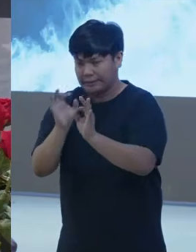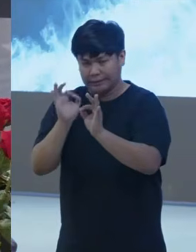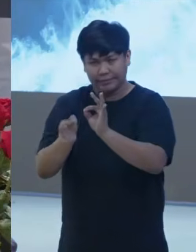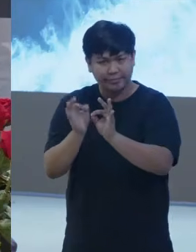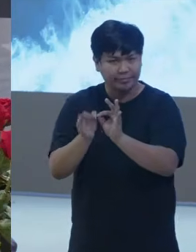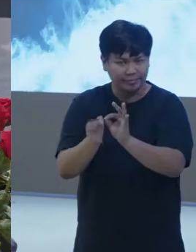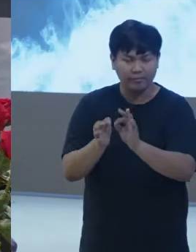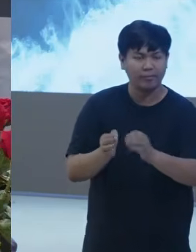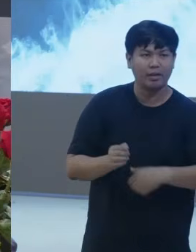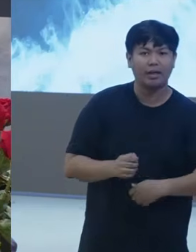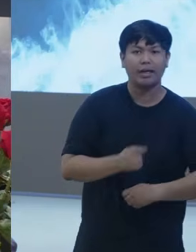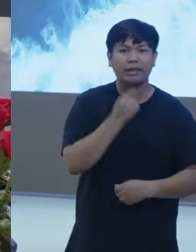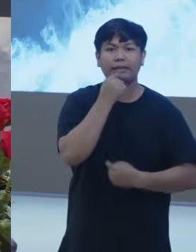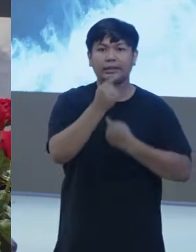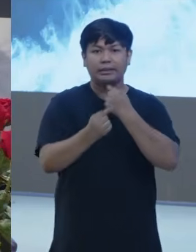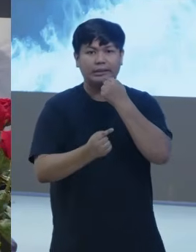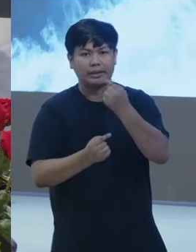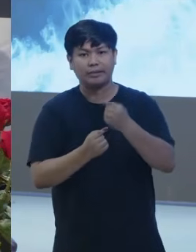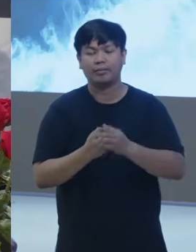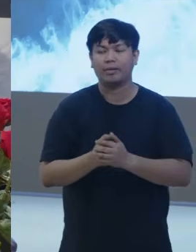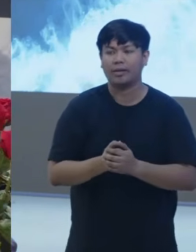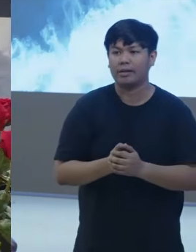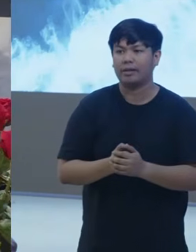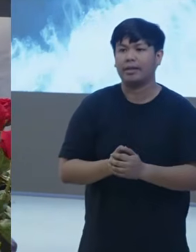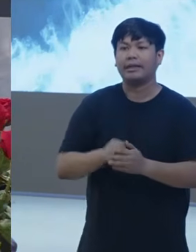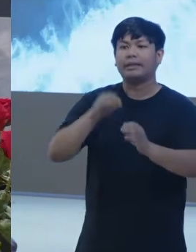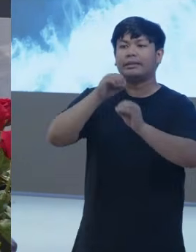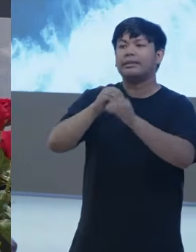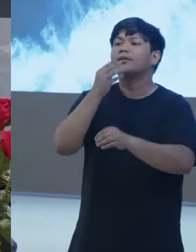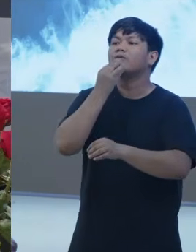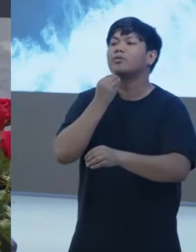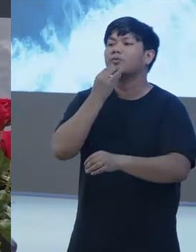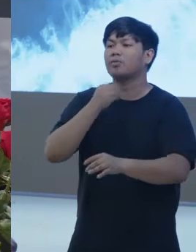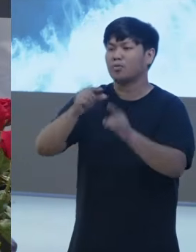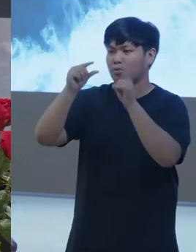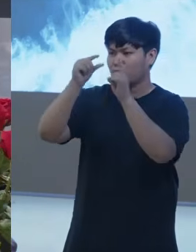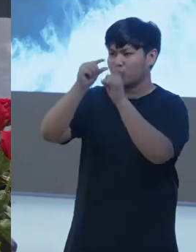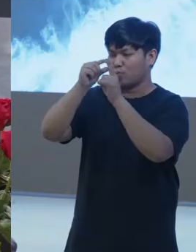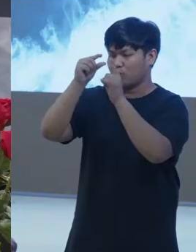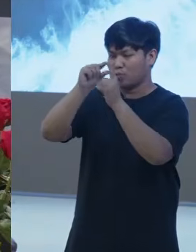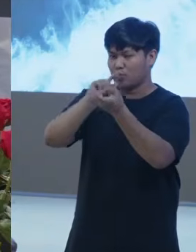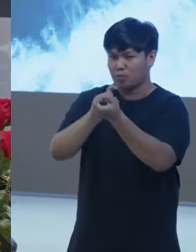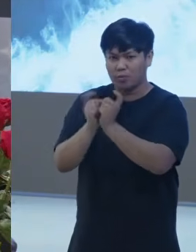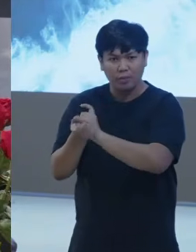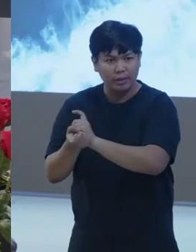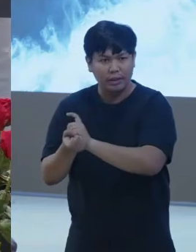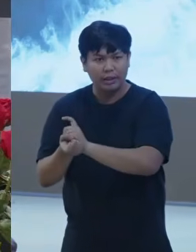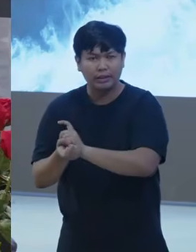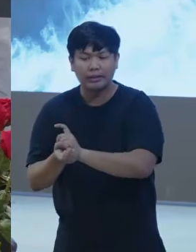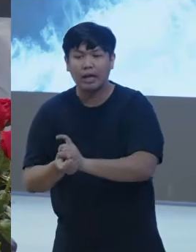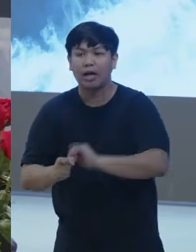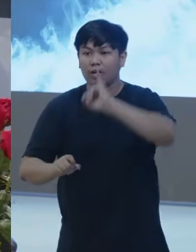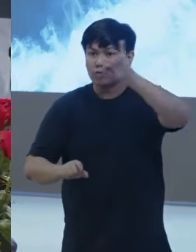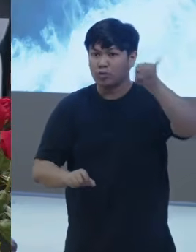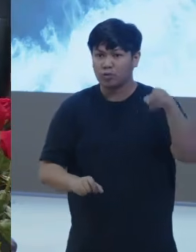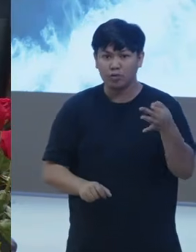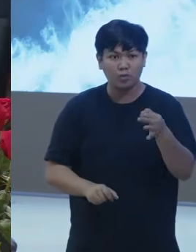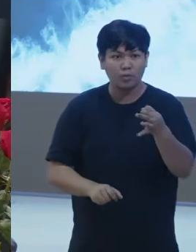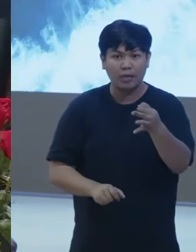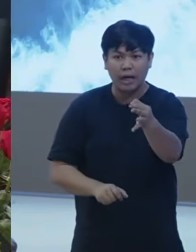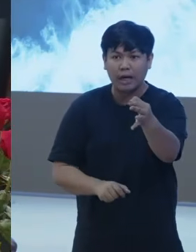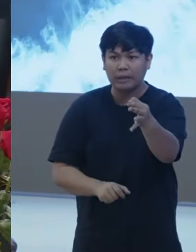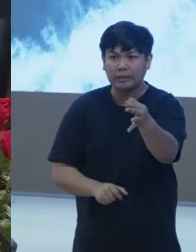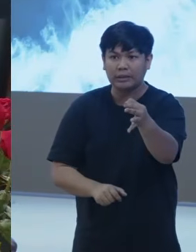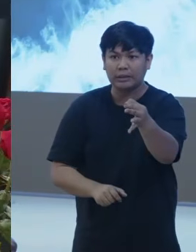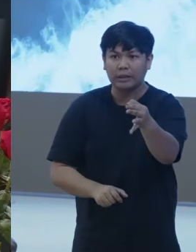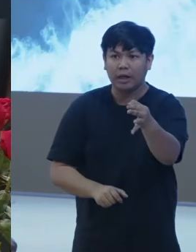it displeased Jonah exceedingly, sa Hebrew, ang translation nun, it was exceedingly evil